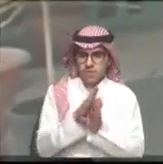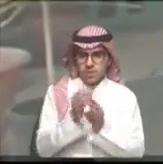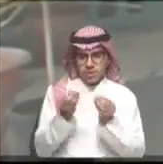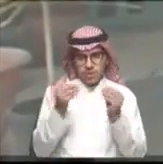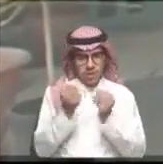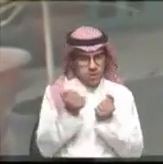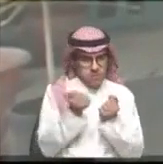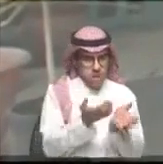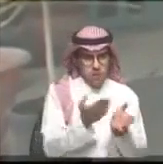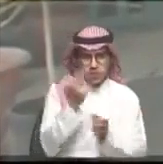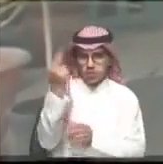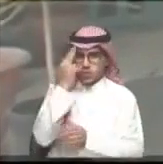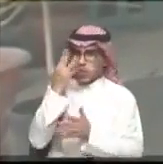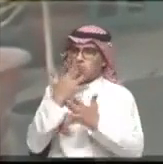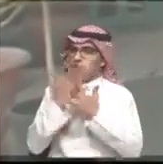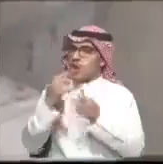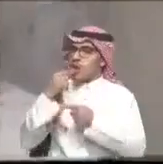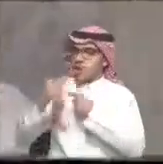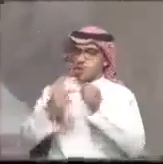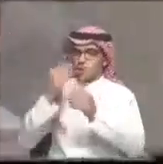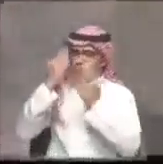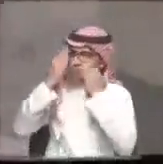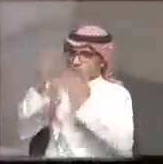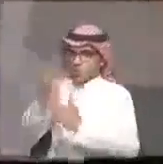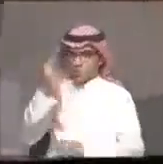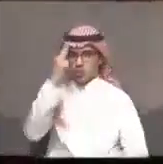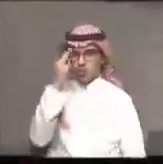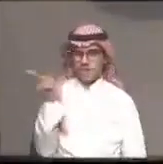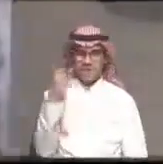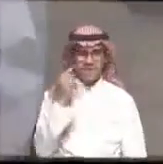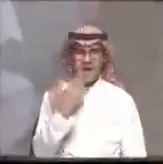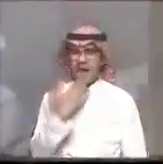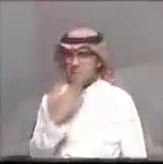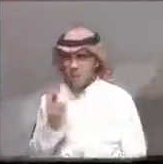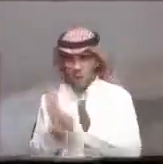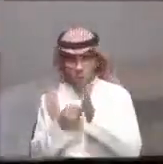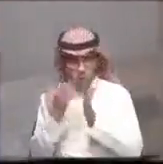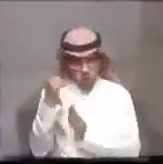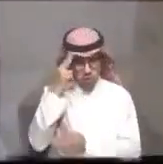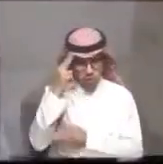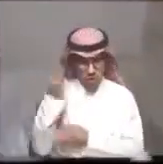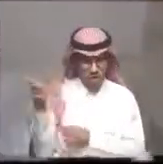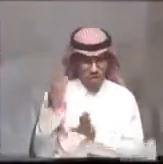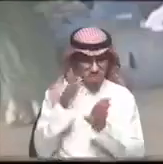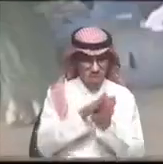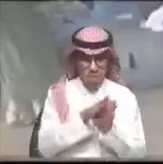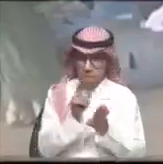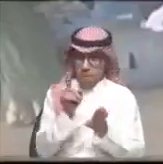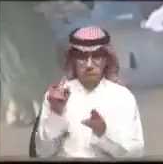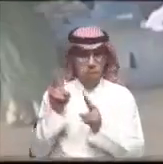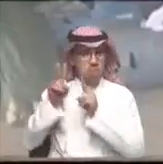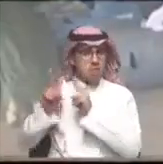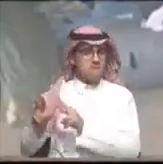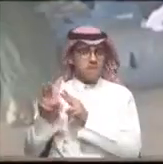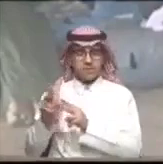والكبيرة التي عودتنا عليها المملكة العربية السعودية. فليس غريبا على المملكة العربية السعودية مواقفها